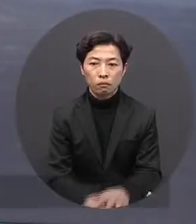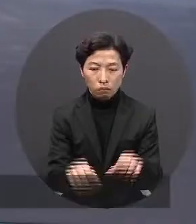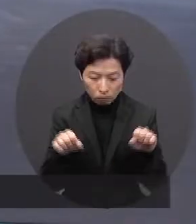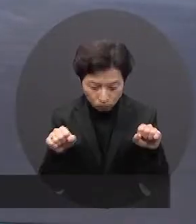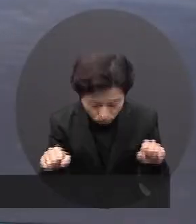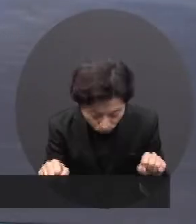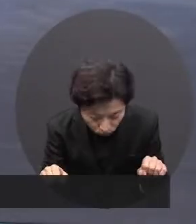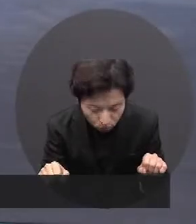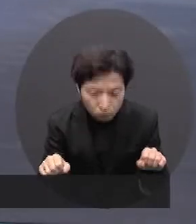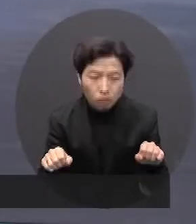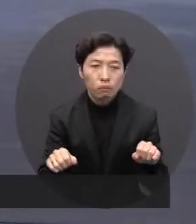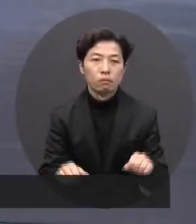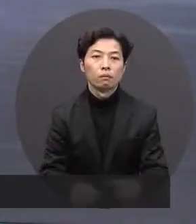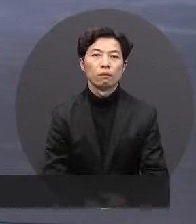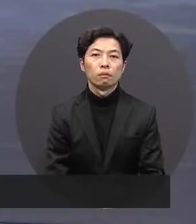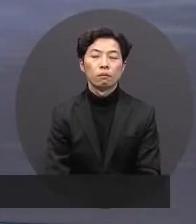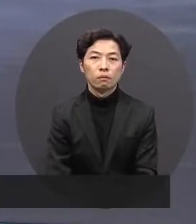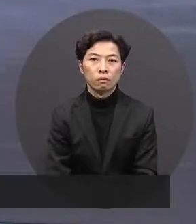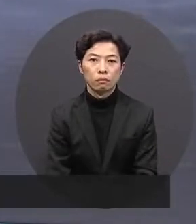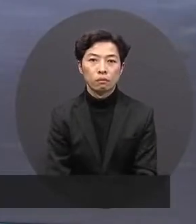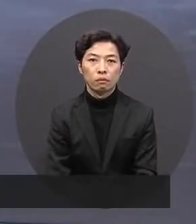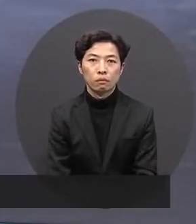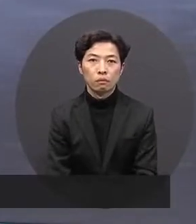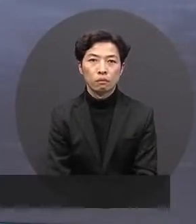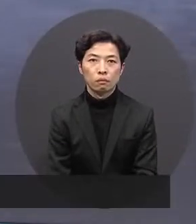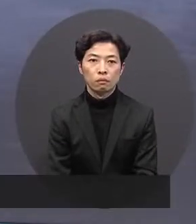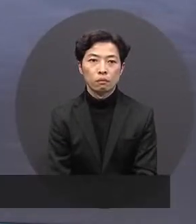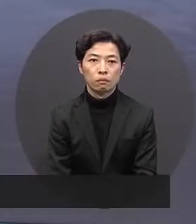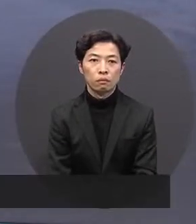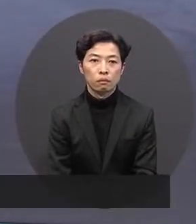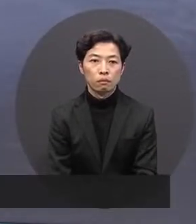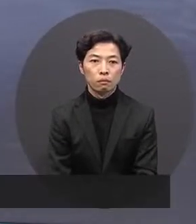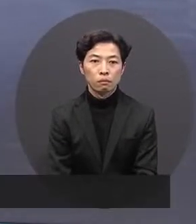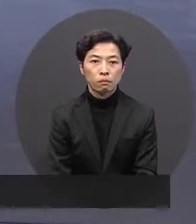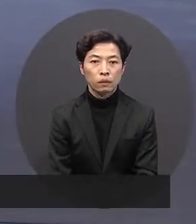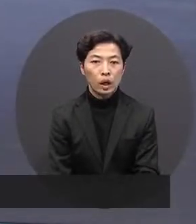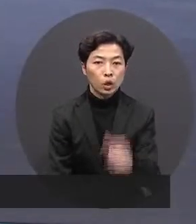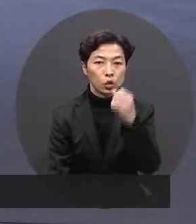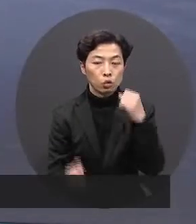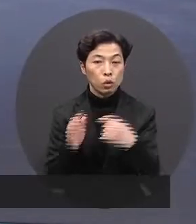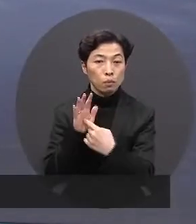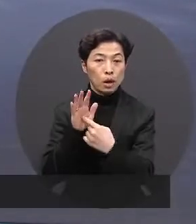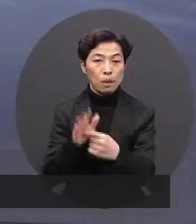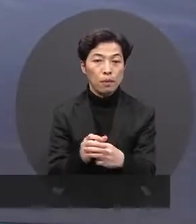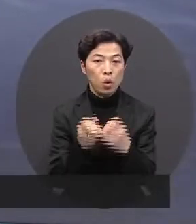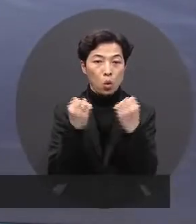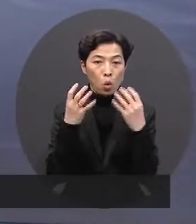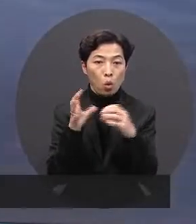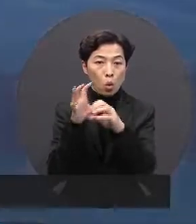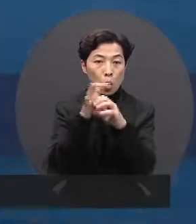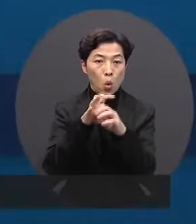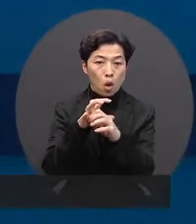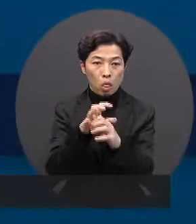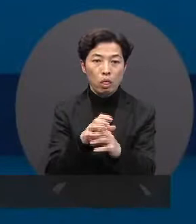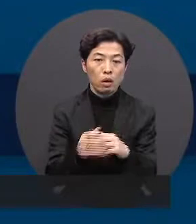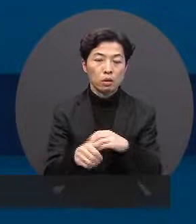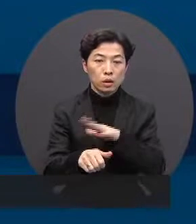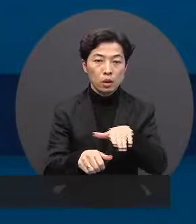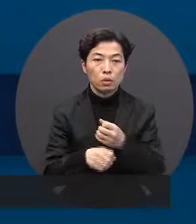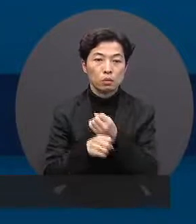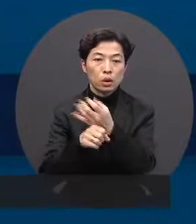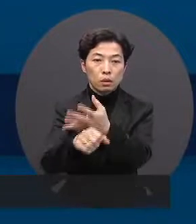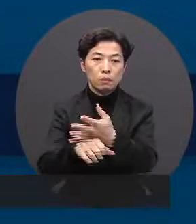시청자 여러분 안녕하십니까? 계속해서 뉴스데스크 충북입니다. 충청북도가 발표한 오늘 코로나19 발생